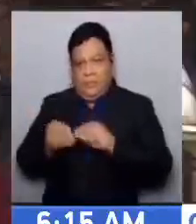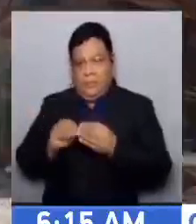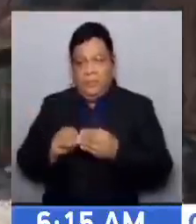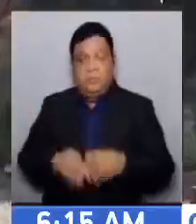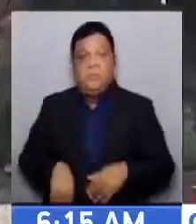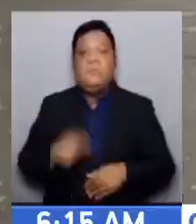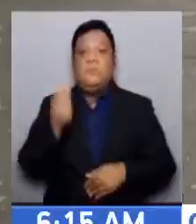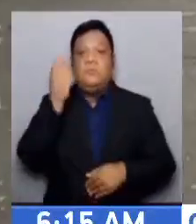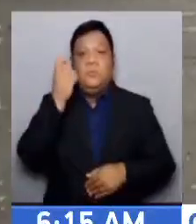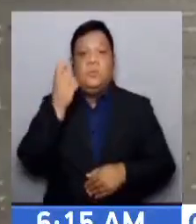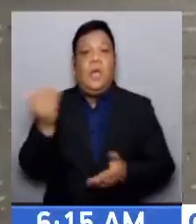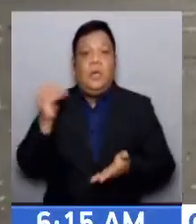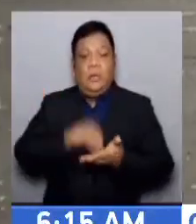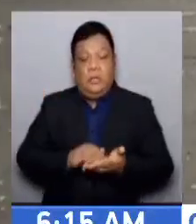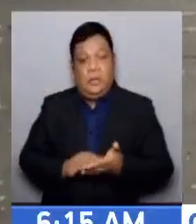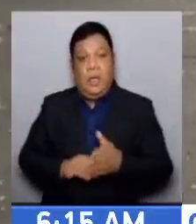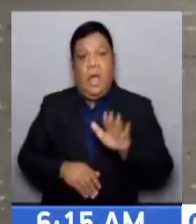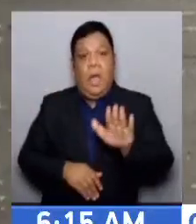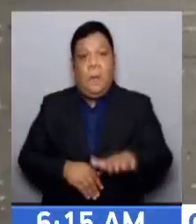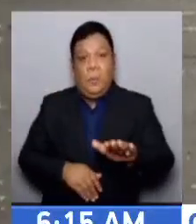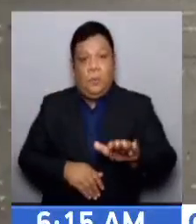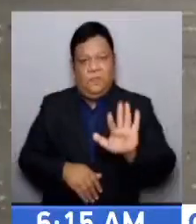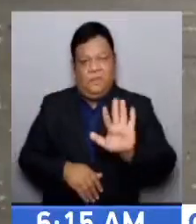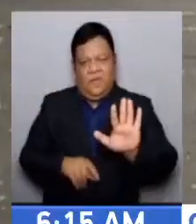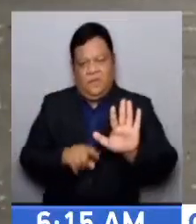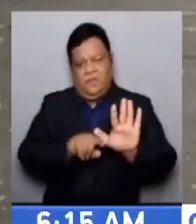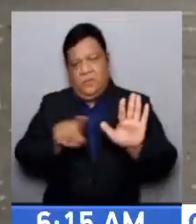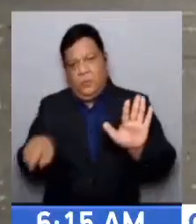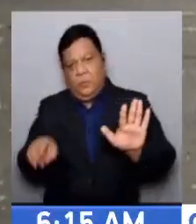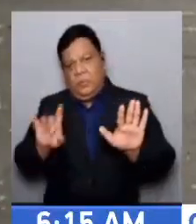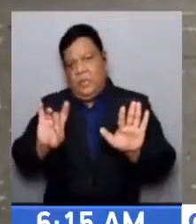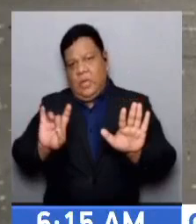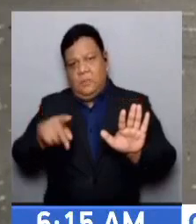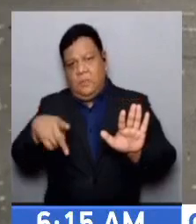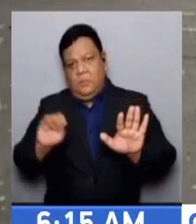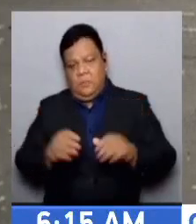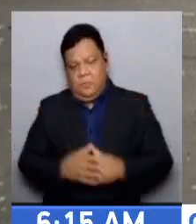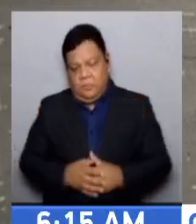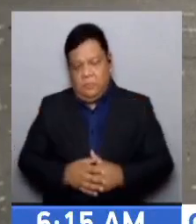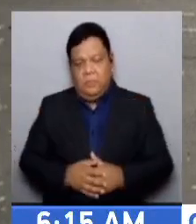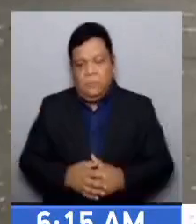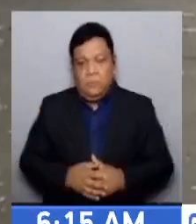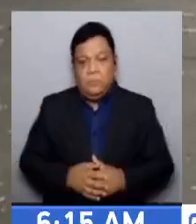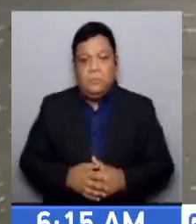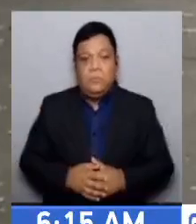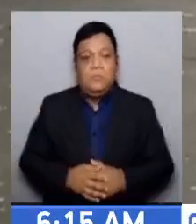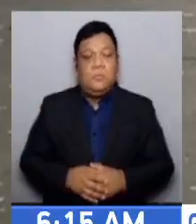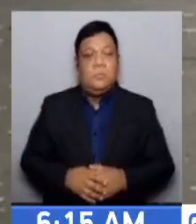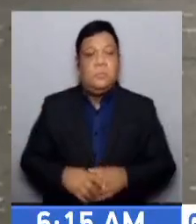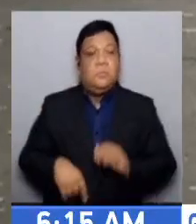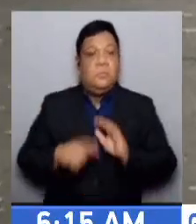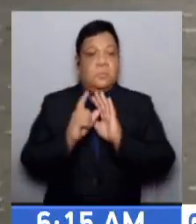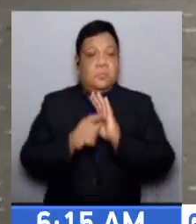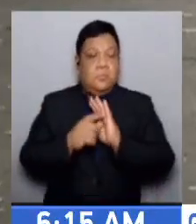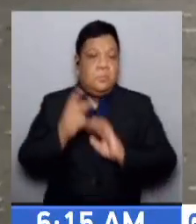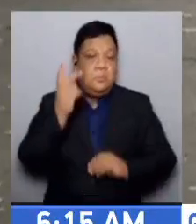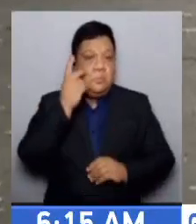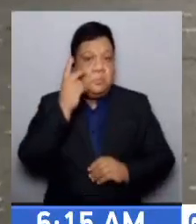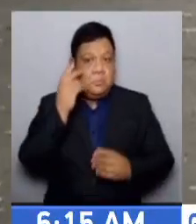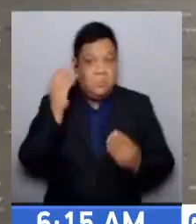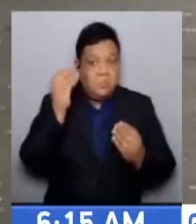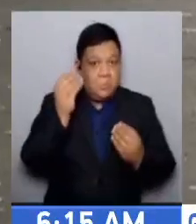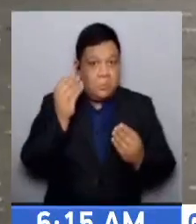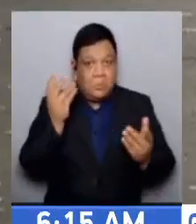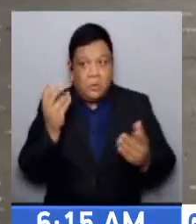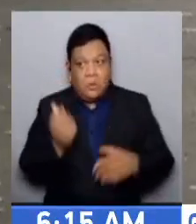5 p.m. hanggang 8 p.m. Ayan. At mamaya ho, at nabayaran kung magkano yung babayaran ng